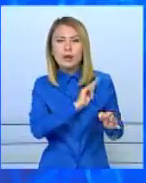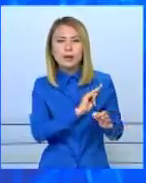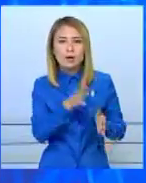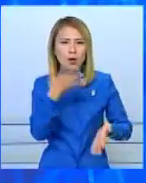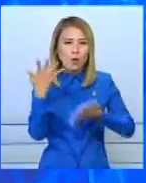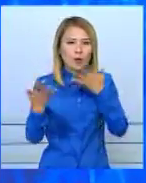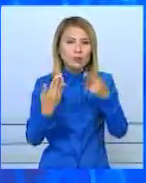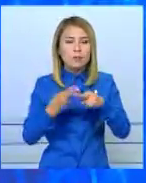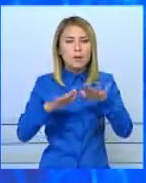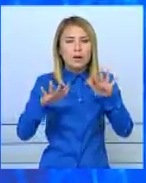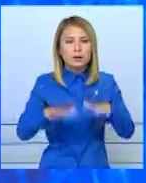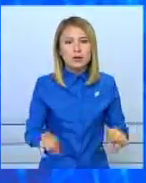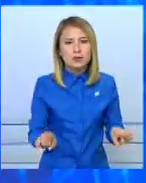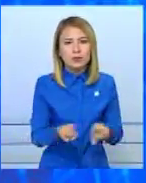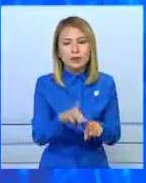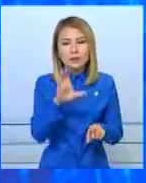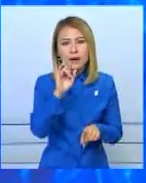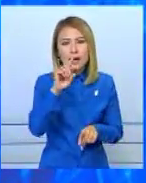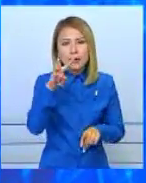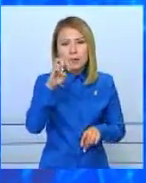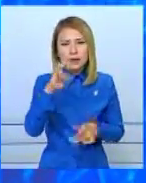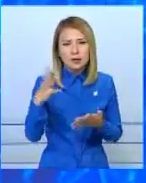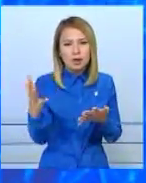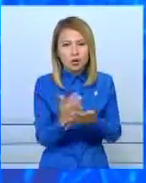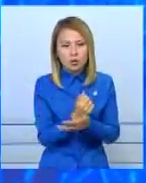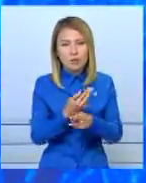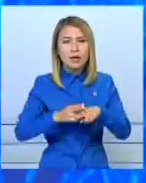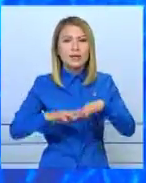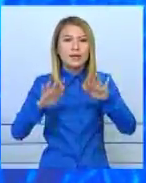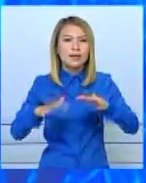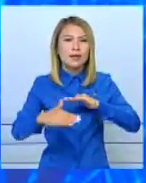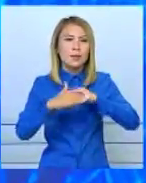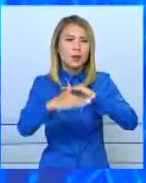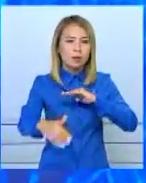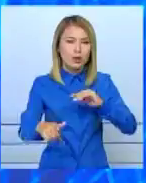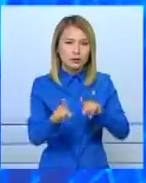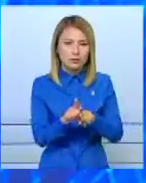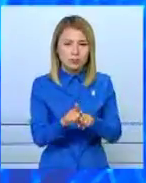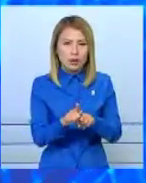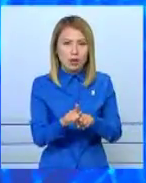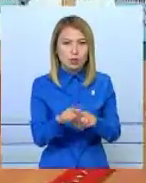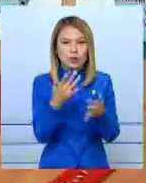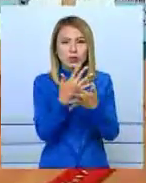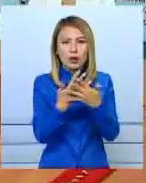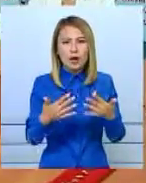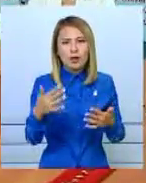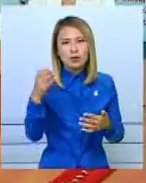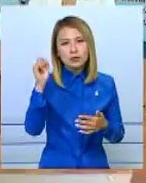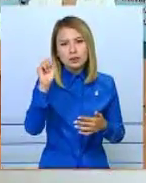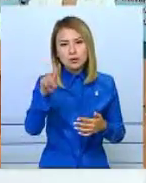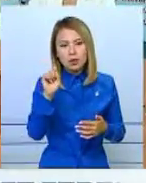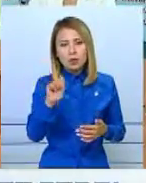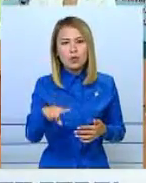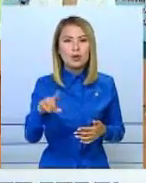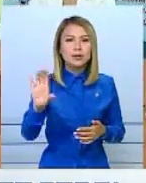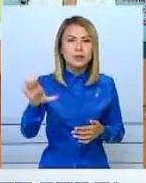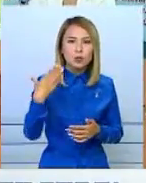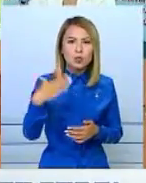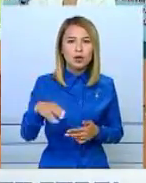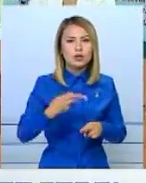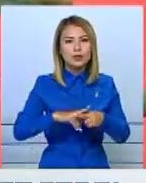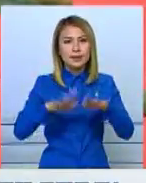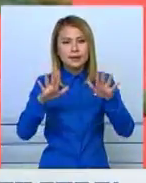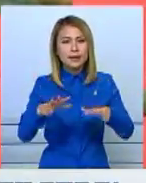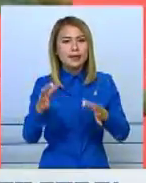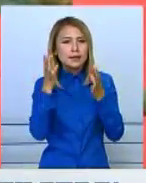кезінде археологтар көне Сармат қорғанын ашып, көптеген құнды жәдігерлерді тапқан болатын. Алуан түрлі алтын күміс бұйымдар мен мына